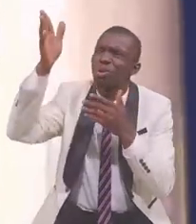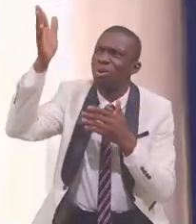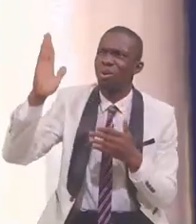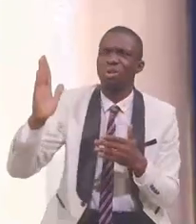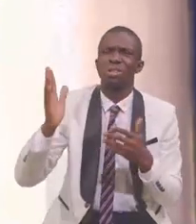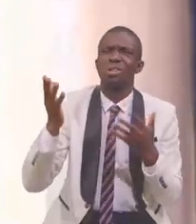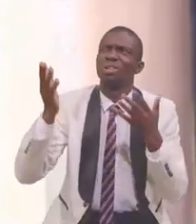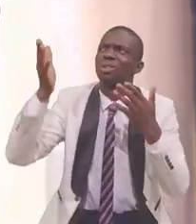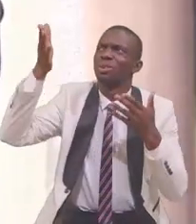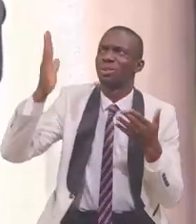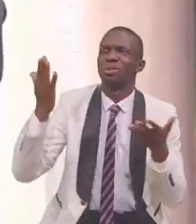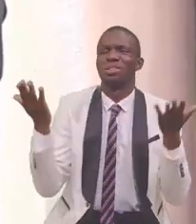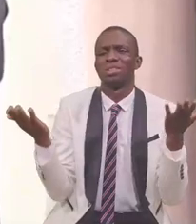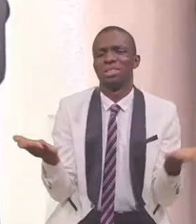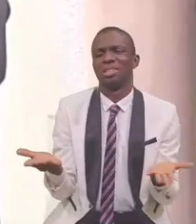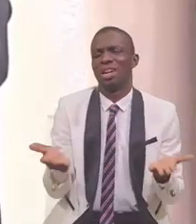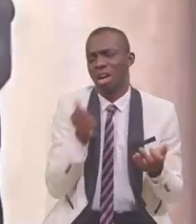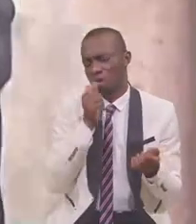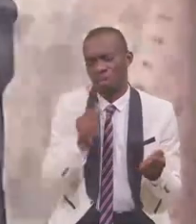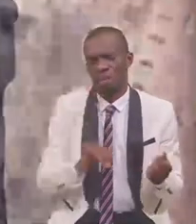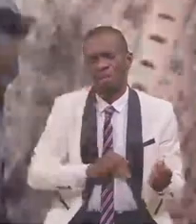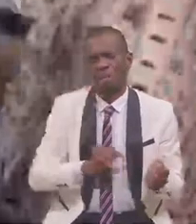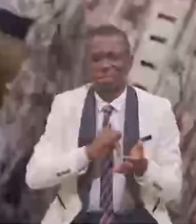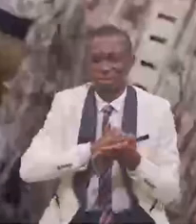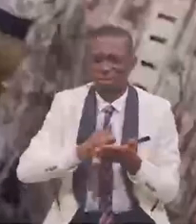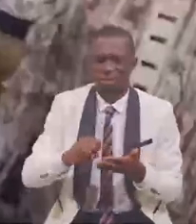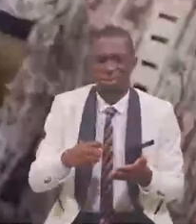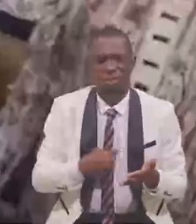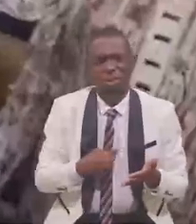purifie-moi, il le fera pour vous.